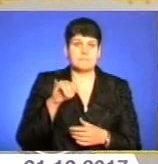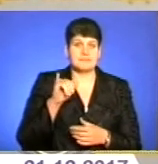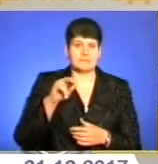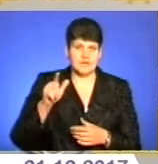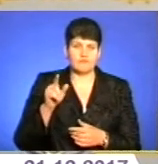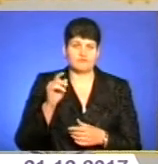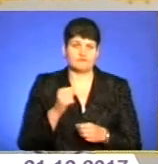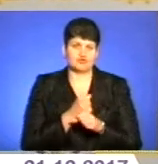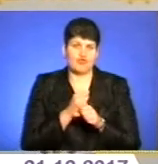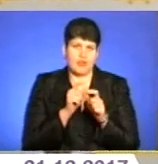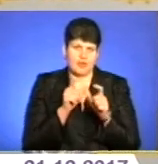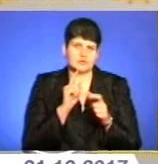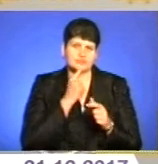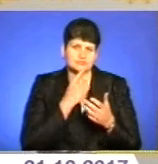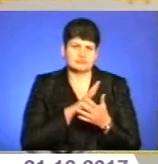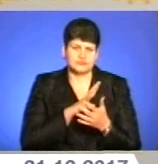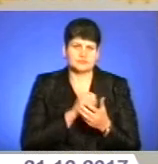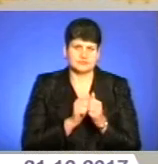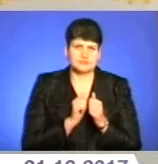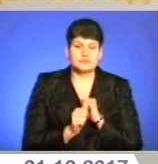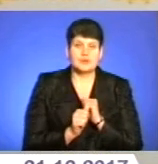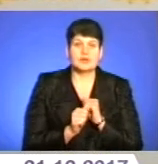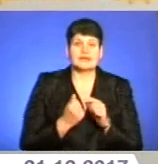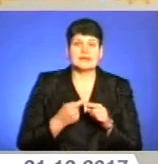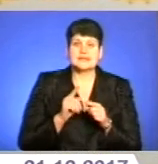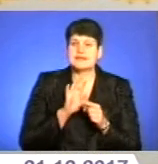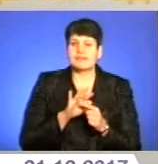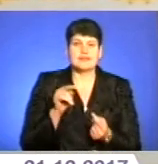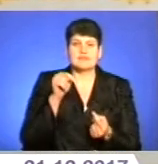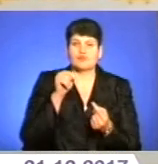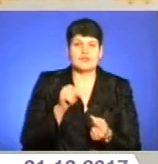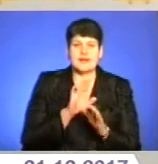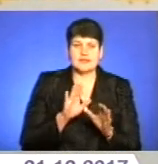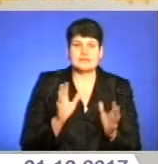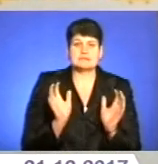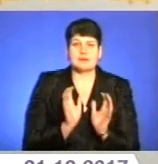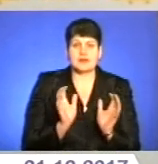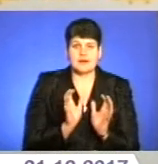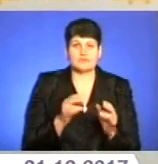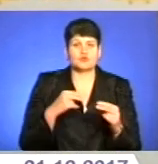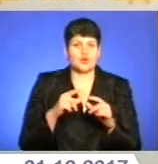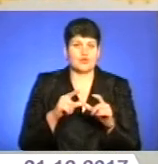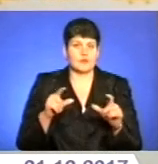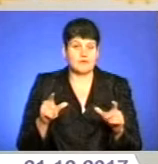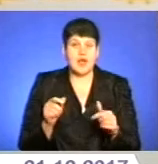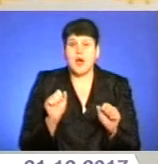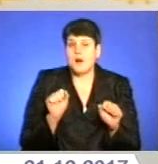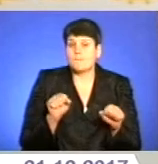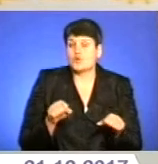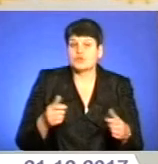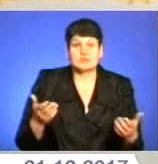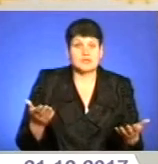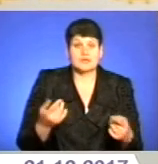часто буває. Тут можливо, що є невідповідальне зберігання в торгівельному закладі, а можливо, це